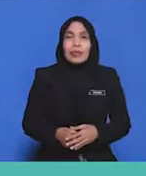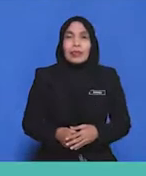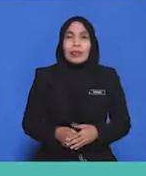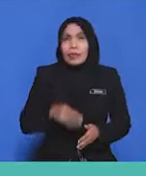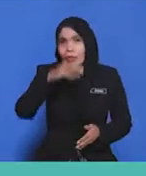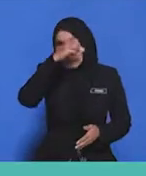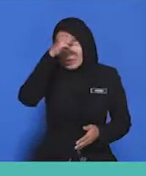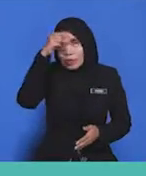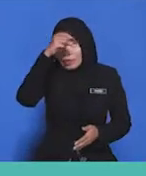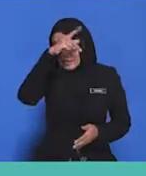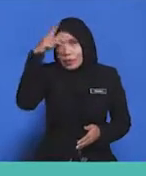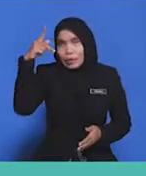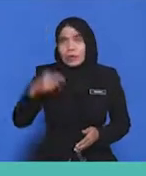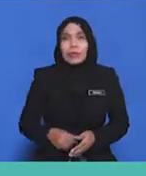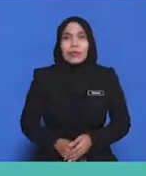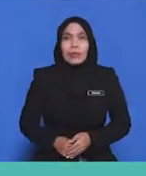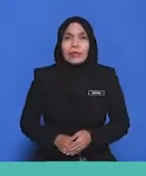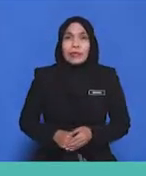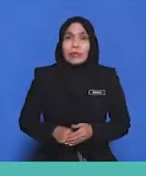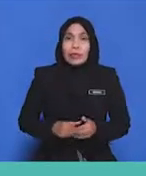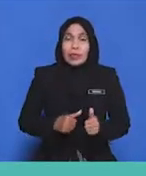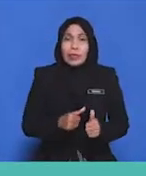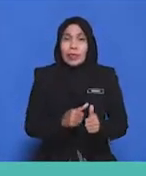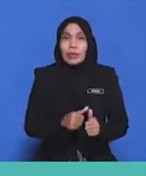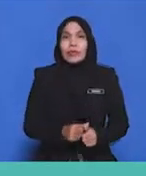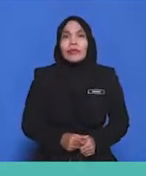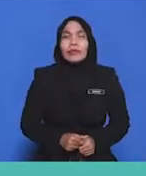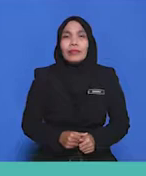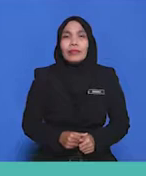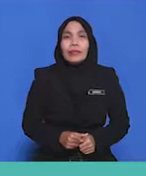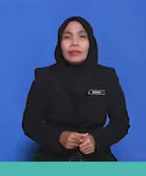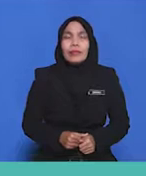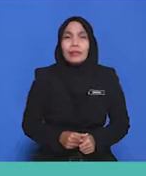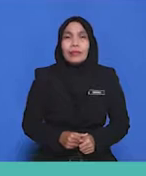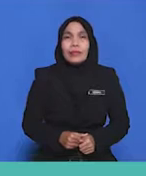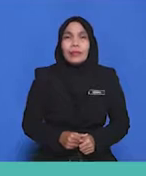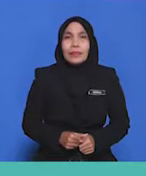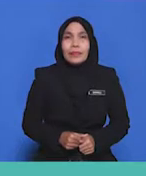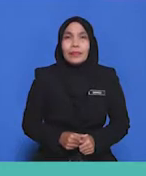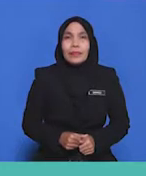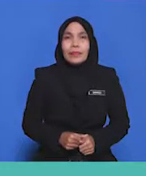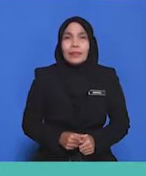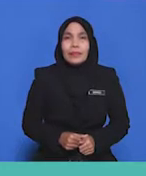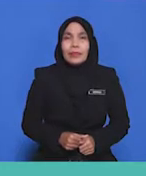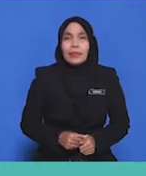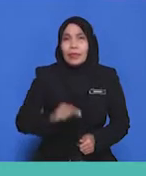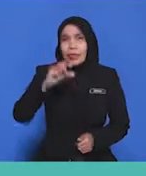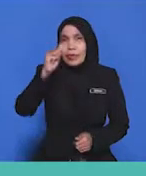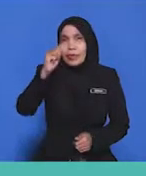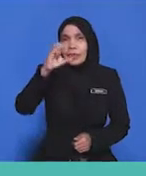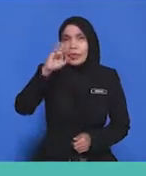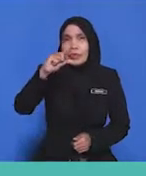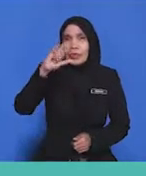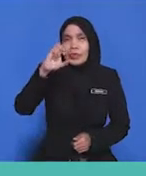serta impak yang diterima daripada ejen sosialisasi. Pengaruh ejen-ejen sosialisasi